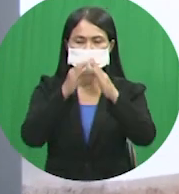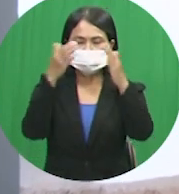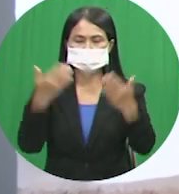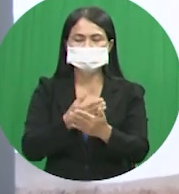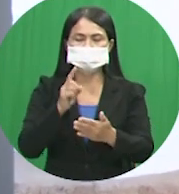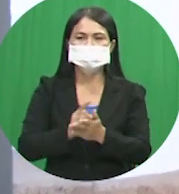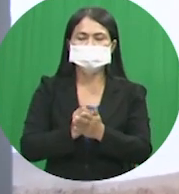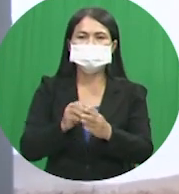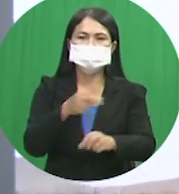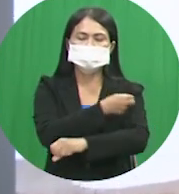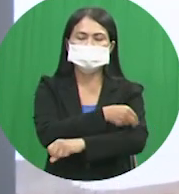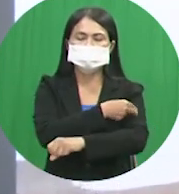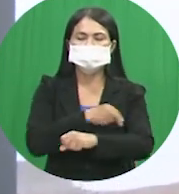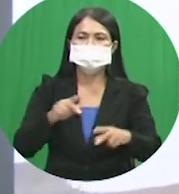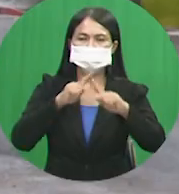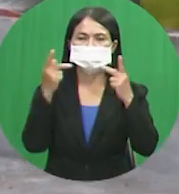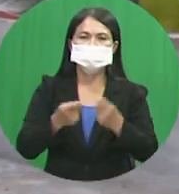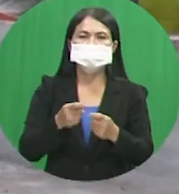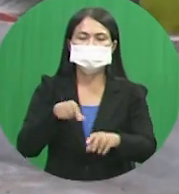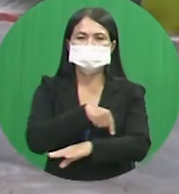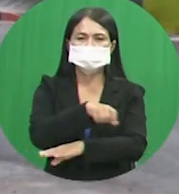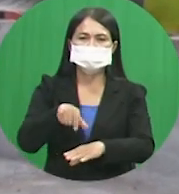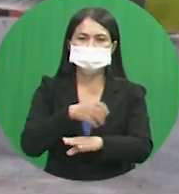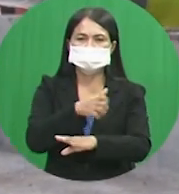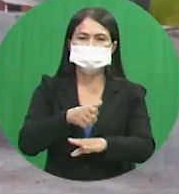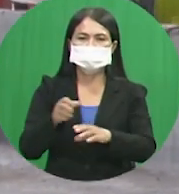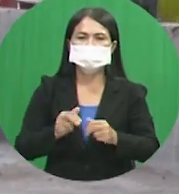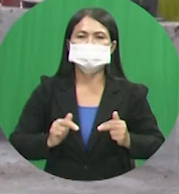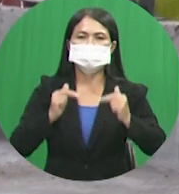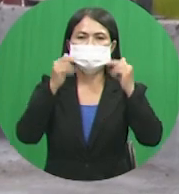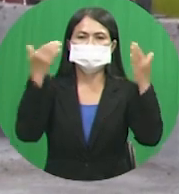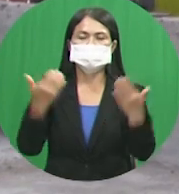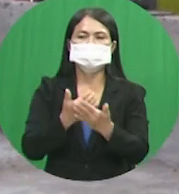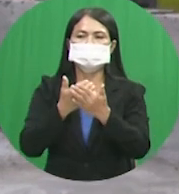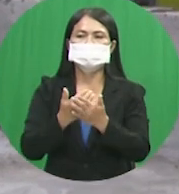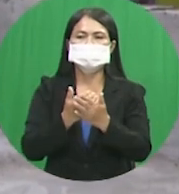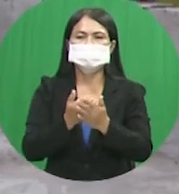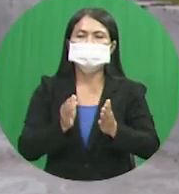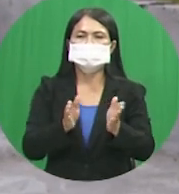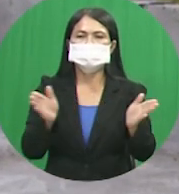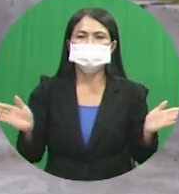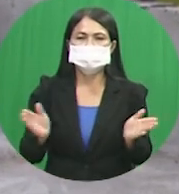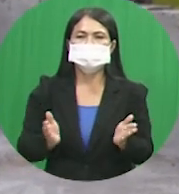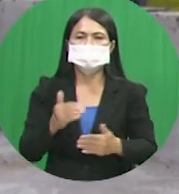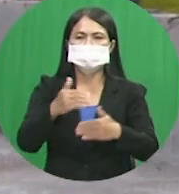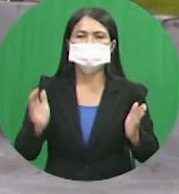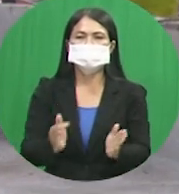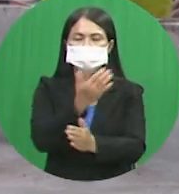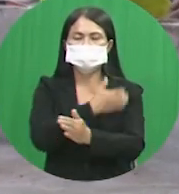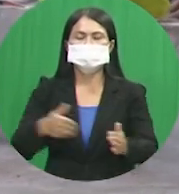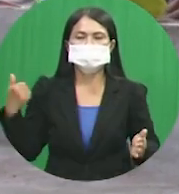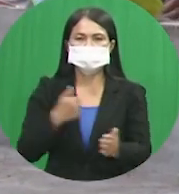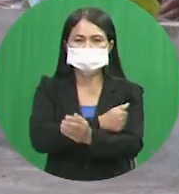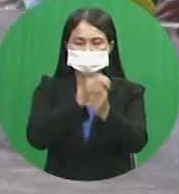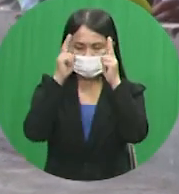1នៃមន្ទីរពេទ្យបង្អែកស្រុកក្រូចឆ្មាដែលមានលក្ខណៈទំនើបថ្មីនិងធំទូលាយជាអំណោយរបស់សម្ដេចតេជោហ៊ុន